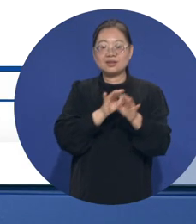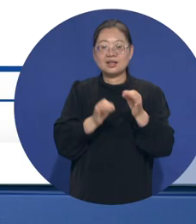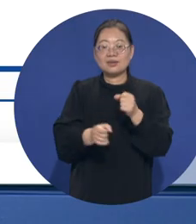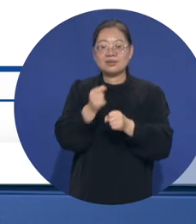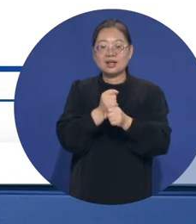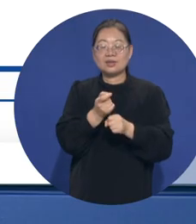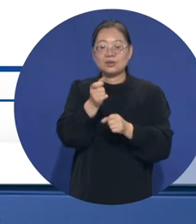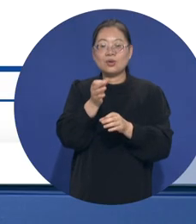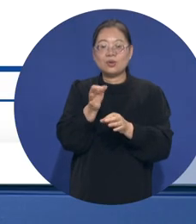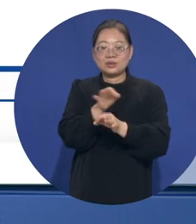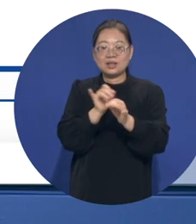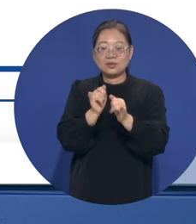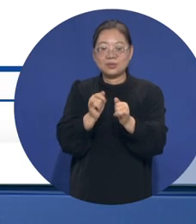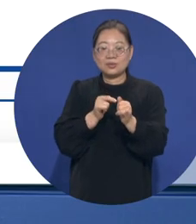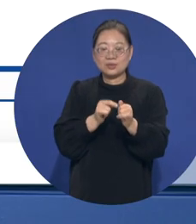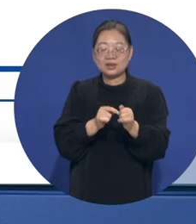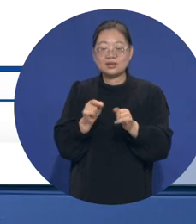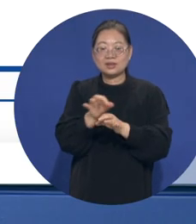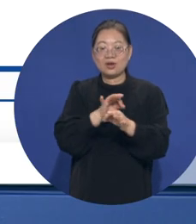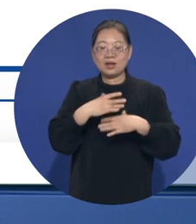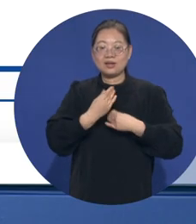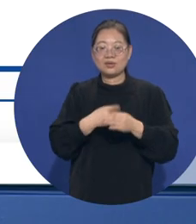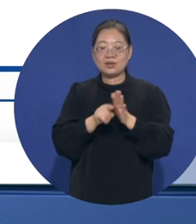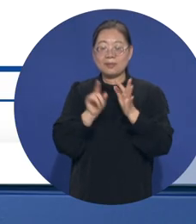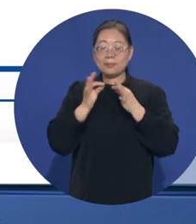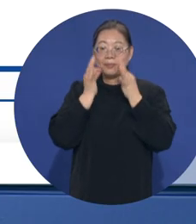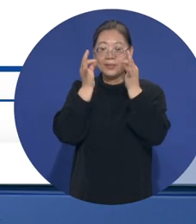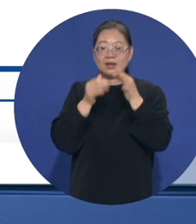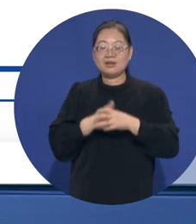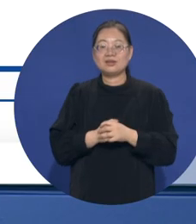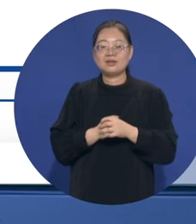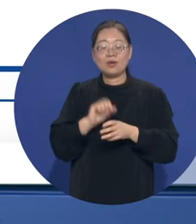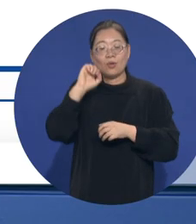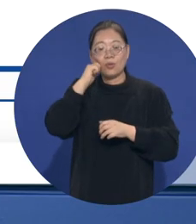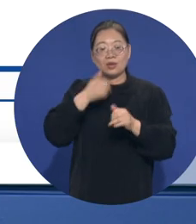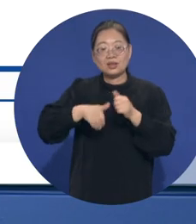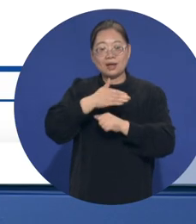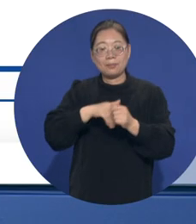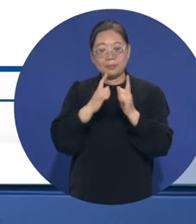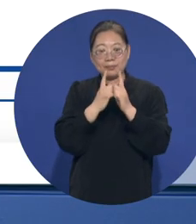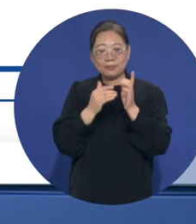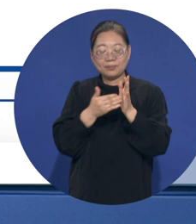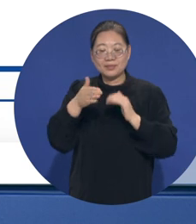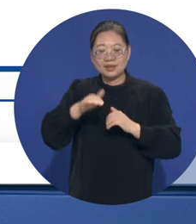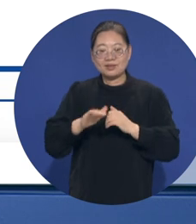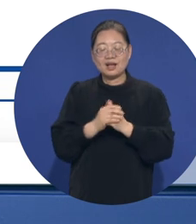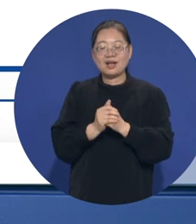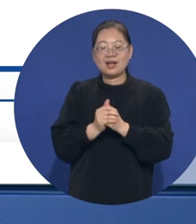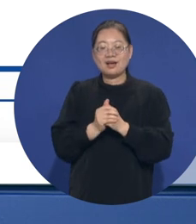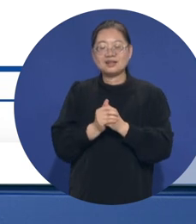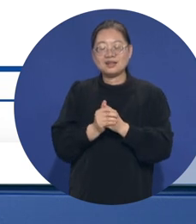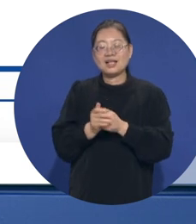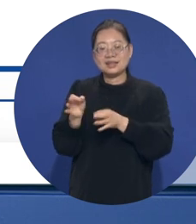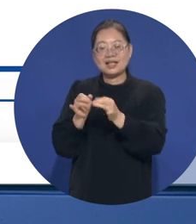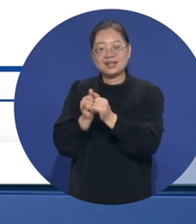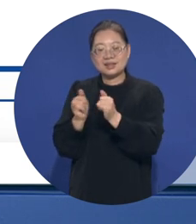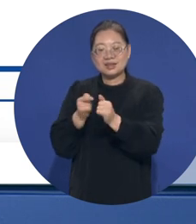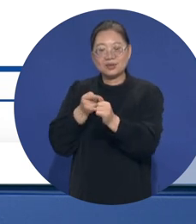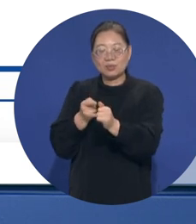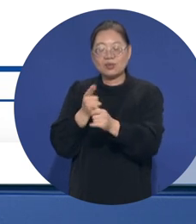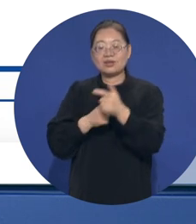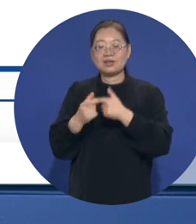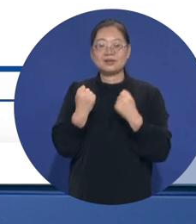소상공인의 경영 안전을 위해 최선의 노력을 다하겠습니다. 어려운 상황이지만 소상공인 여러분들도 조금 더